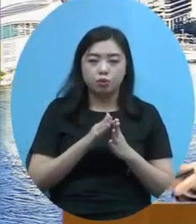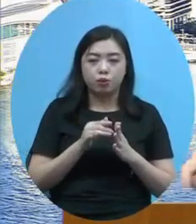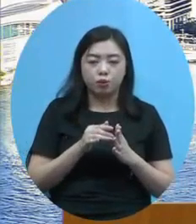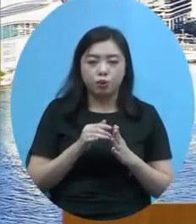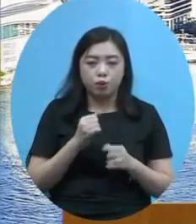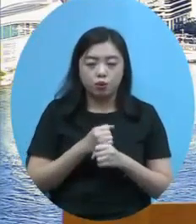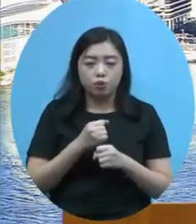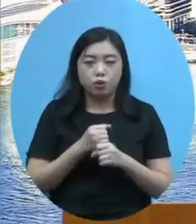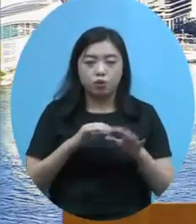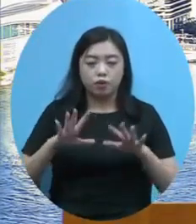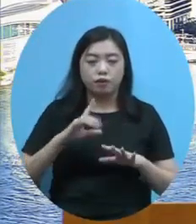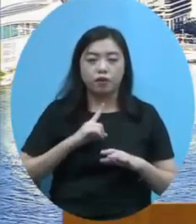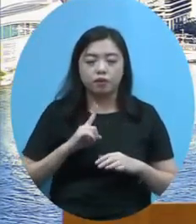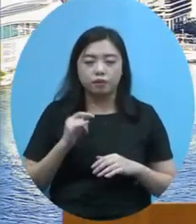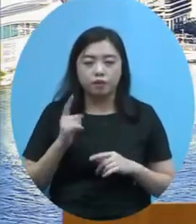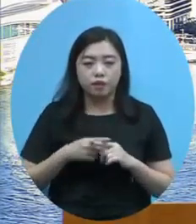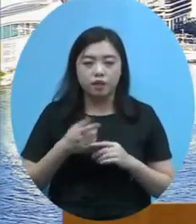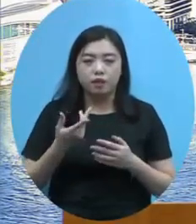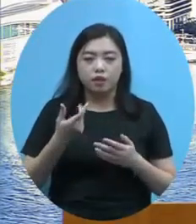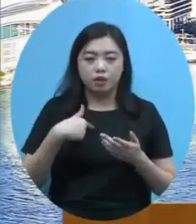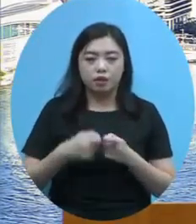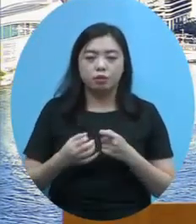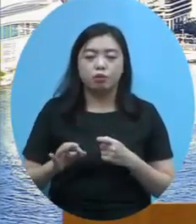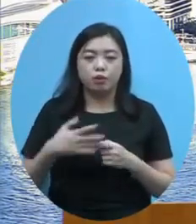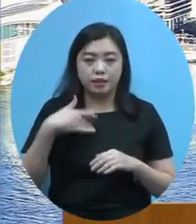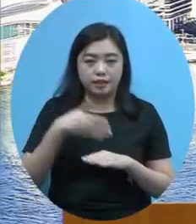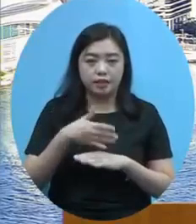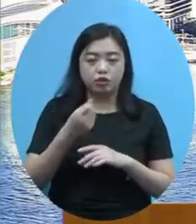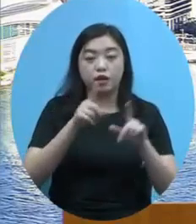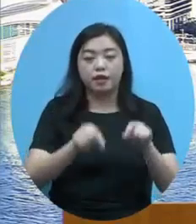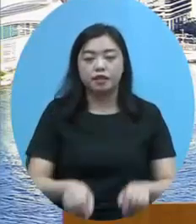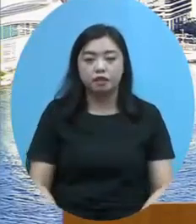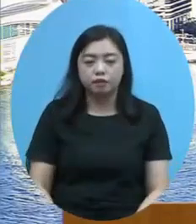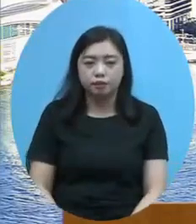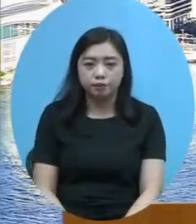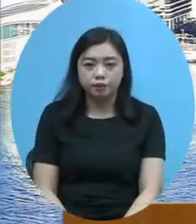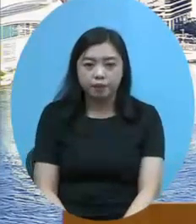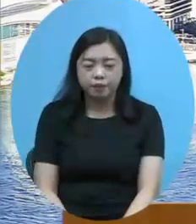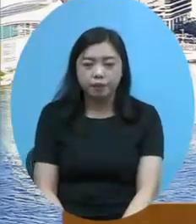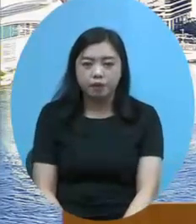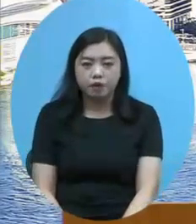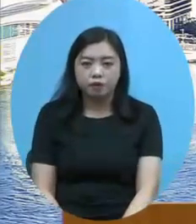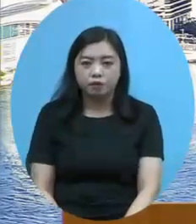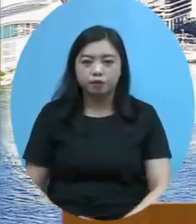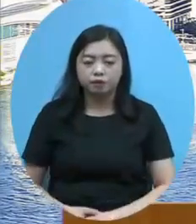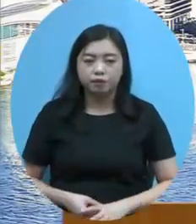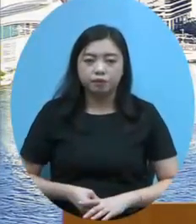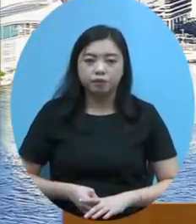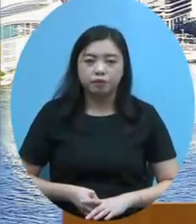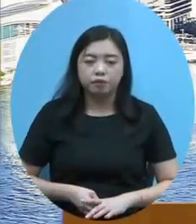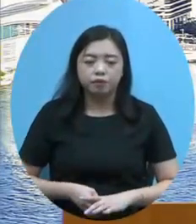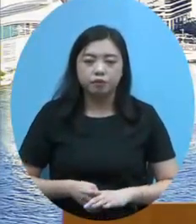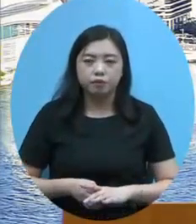做嗰個工種係乜嘢。咁可能我遲啲交代翻。咁就其實喺 FLM 裏面咧，